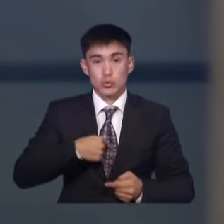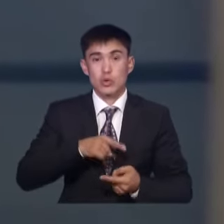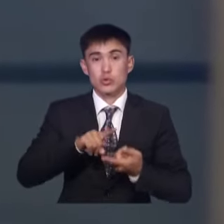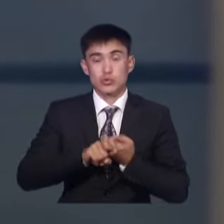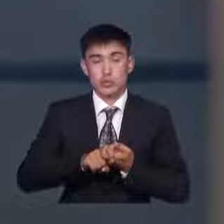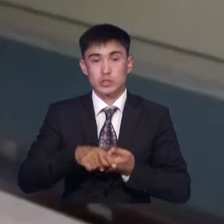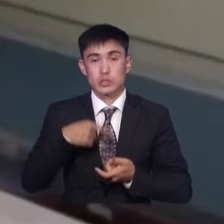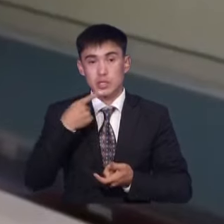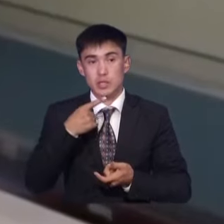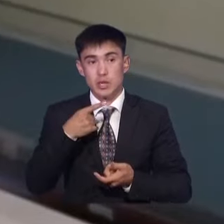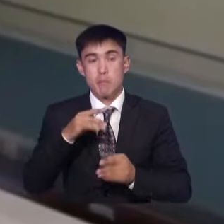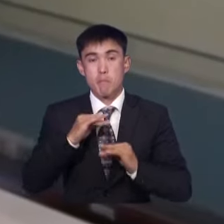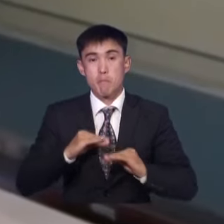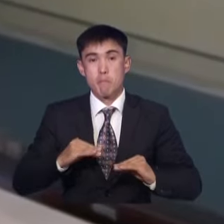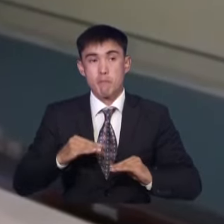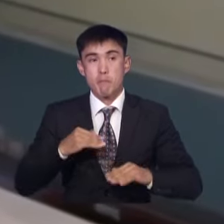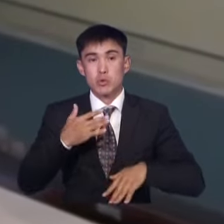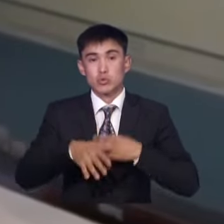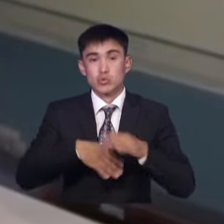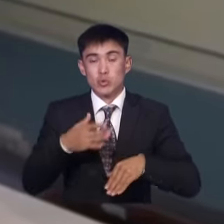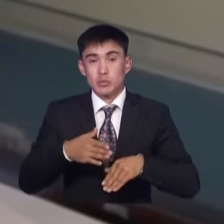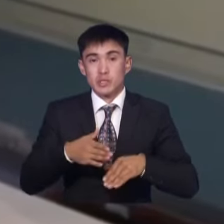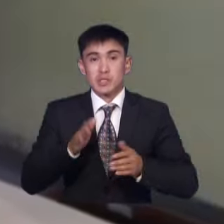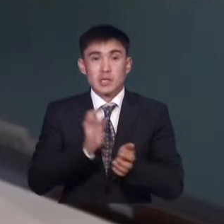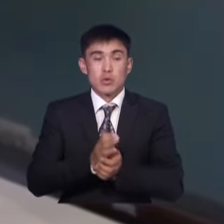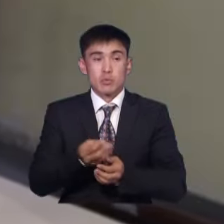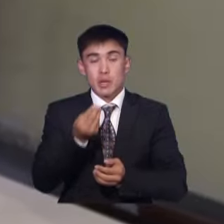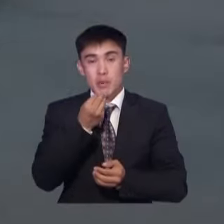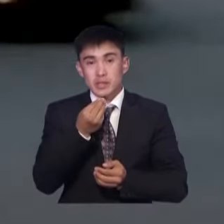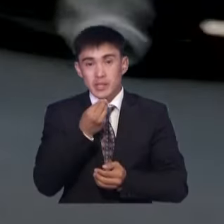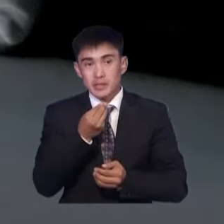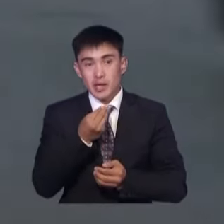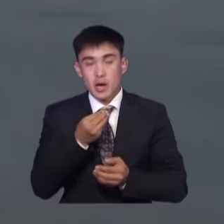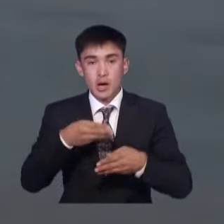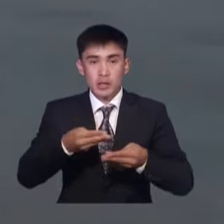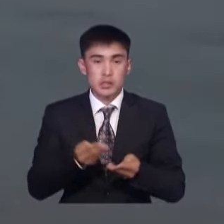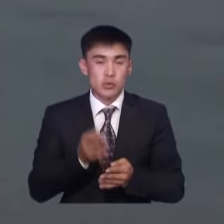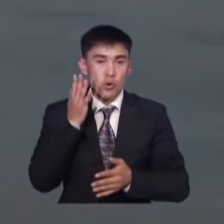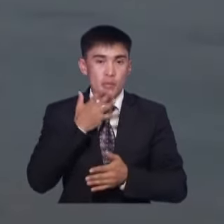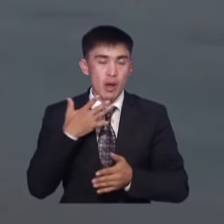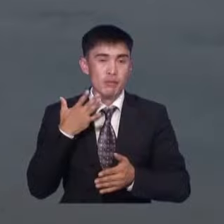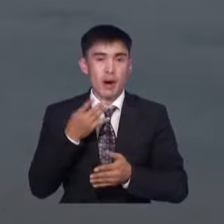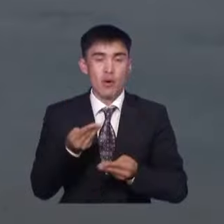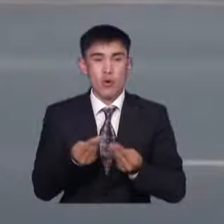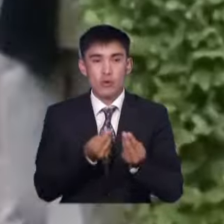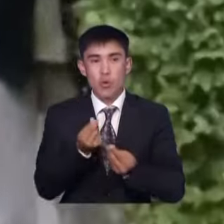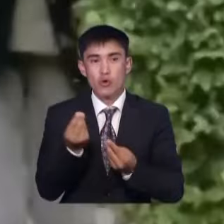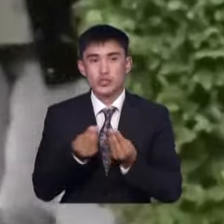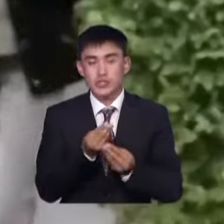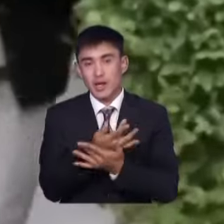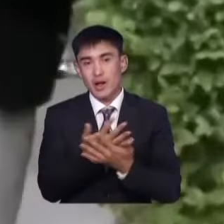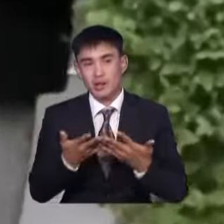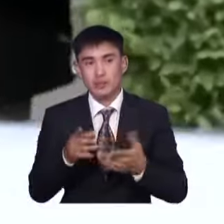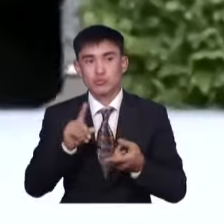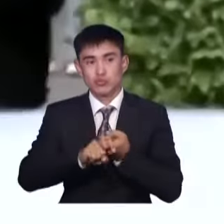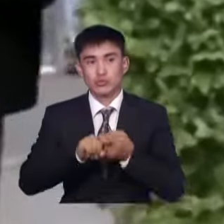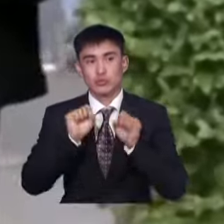жұғатынын ескертеді. Бала суда шомылып жүргенде немесе кір қолмен тамақ ішкенде ыдыс, орамал, майлық ойыншықтар арқылы жұғуы